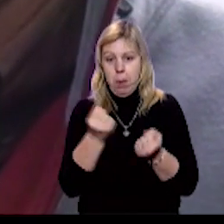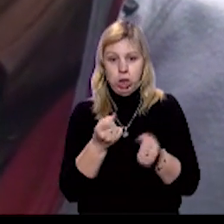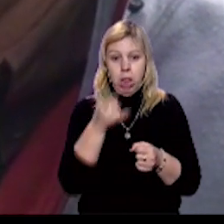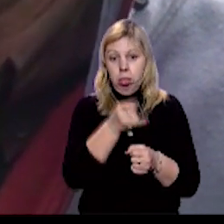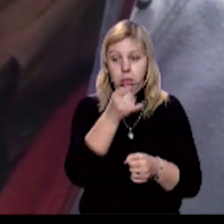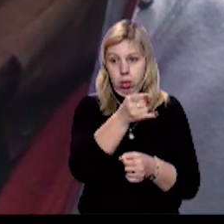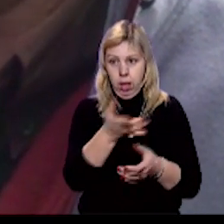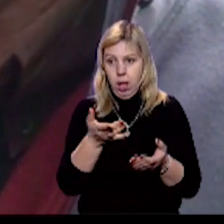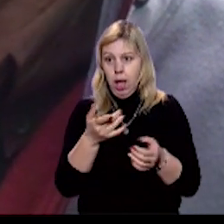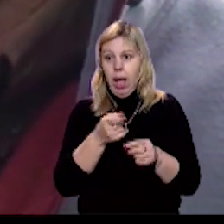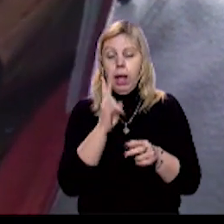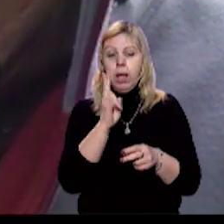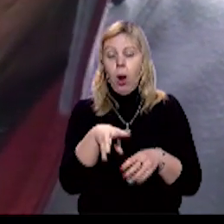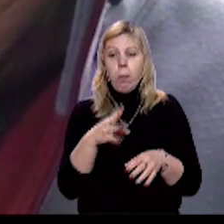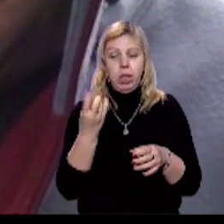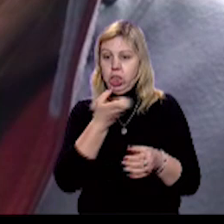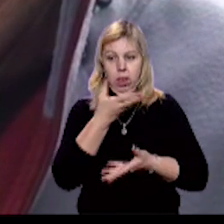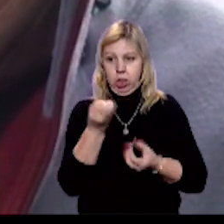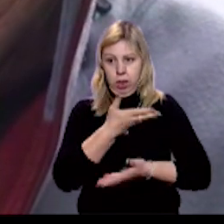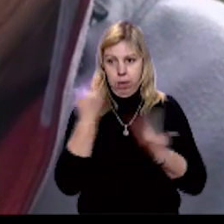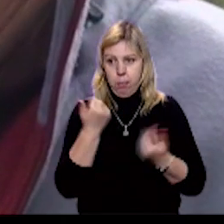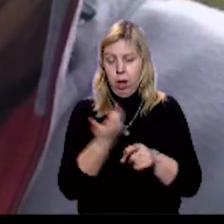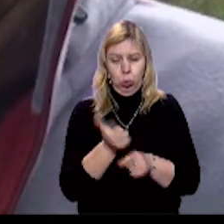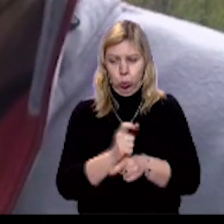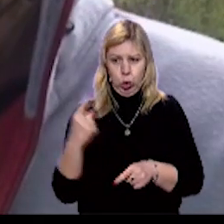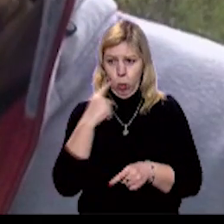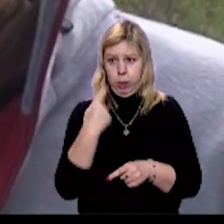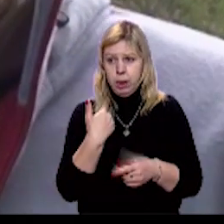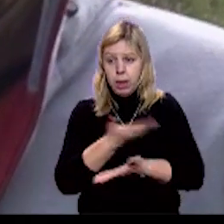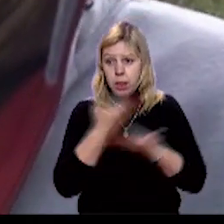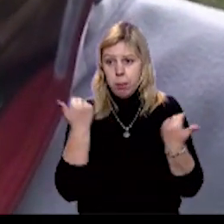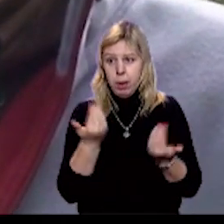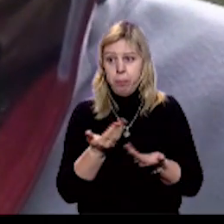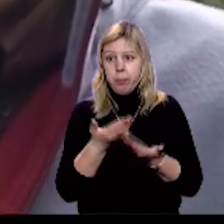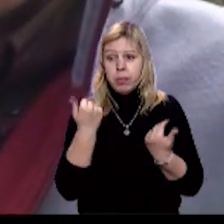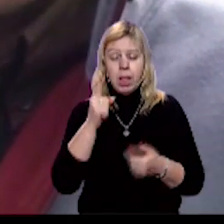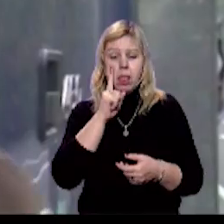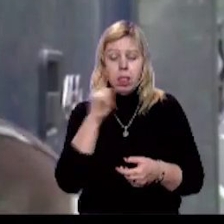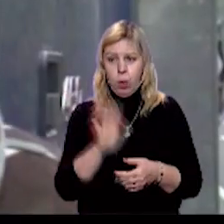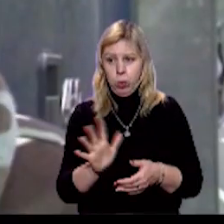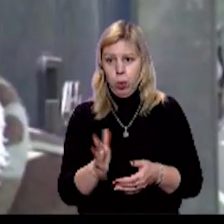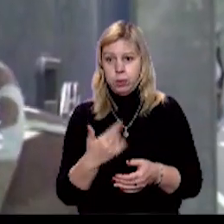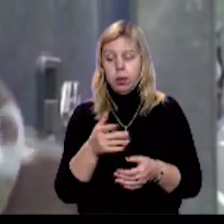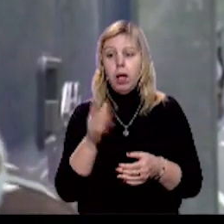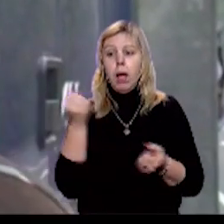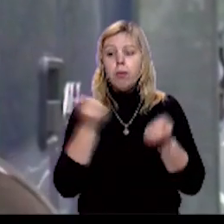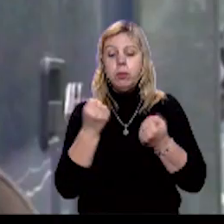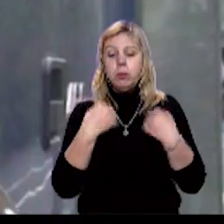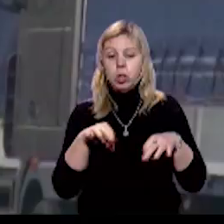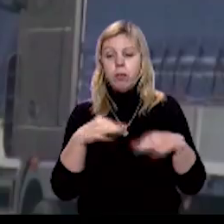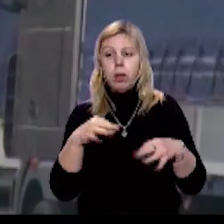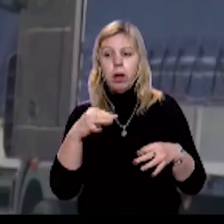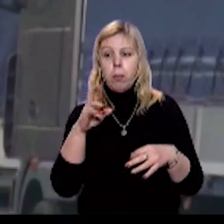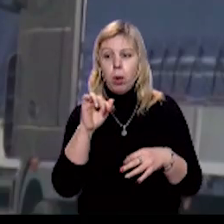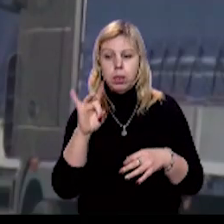тобто кілометра не проходимо. То дуже обідно, що нема неудобств. Далекобійник Леонід